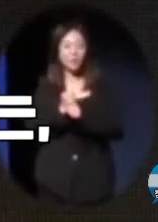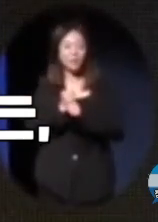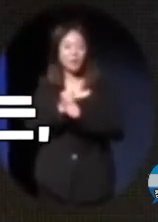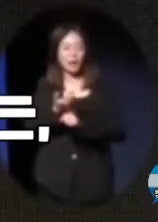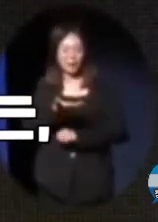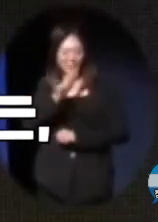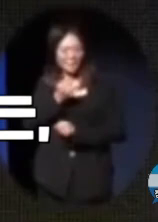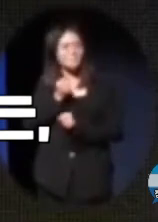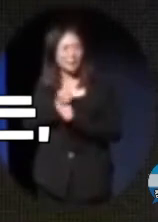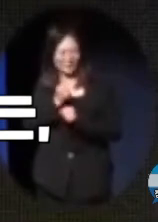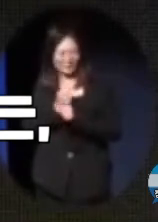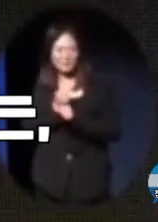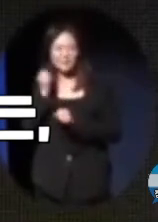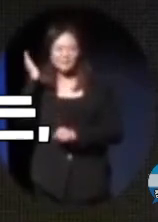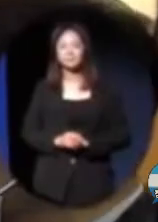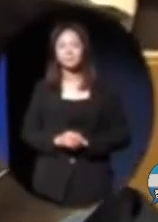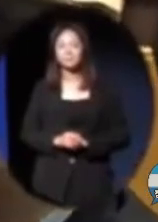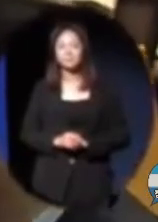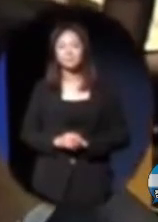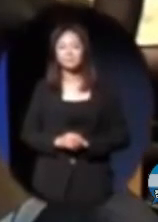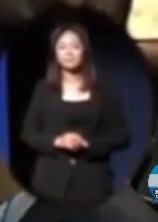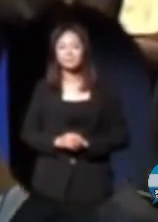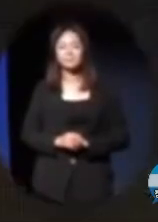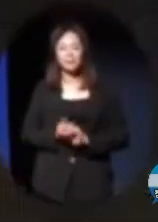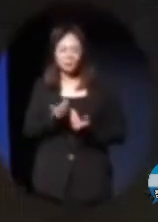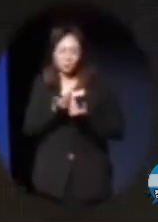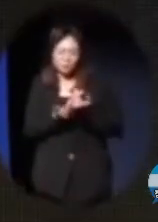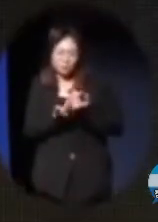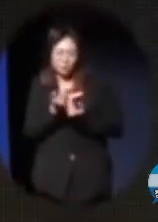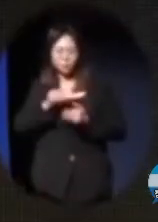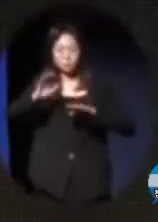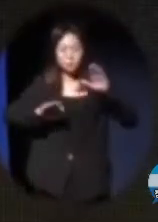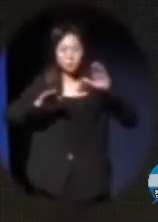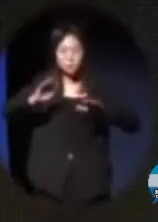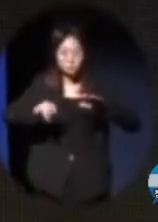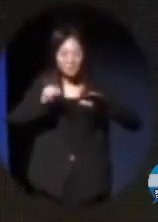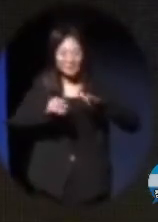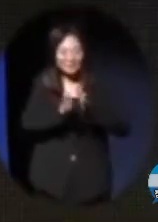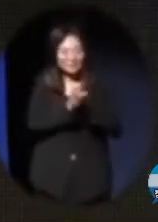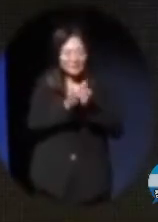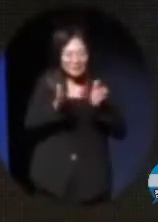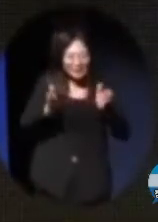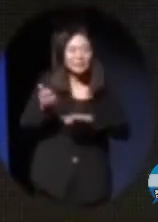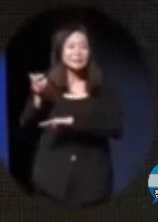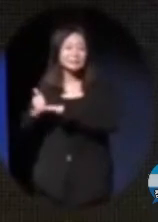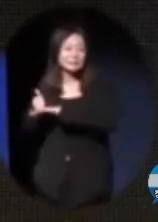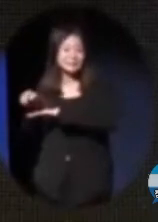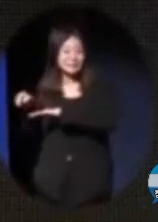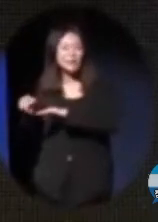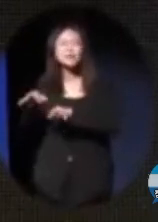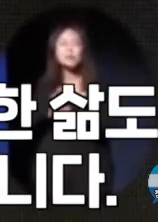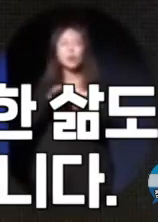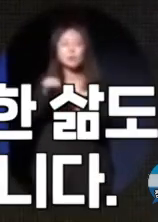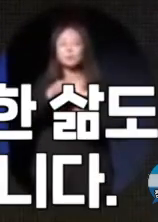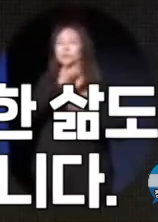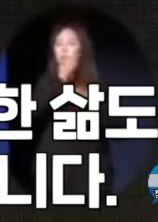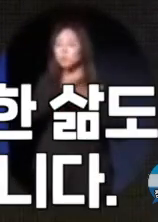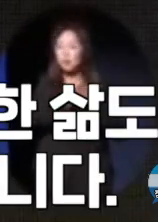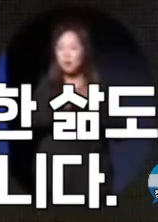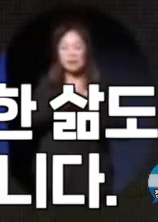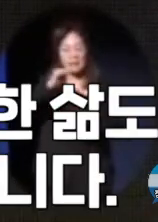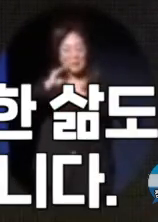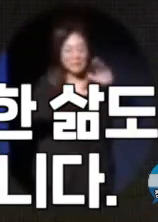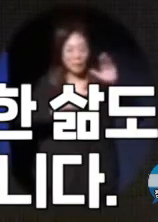짓는 경제 대통령이 되겠습니다. 불평등의 원인은 시작도 끝도 경제입니다. 격차